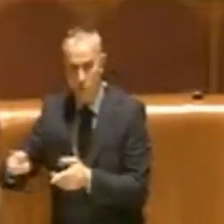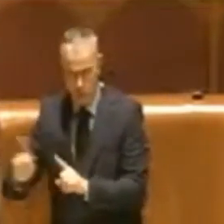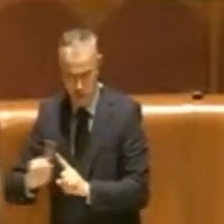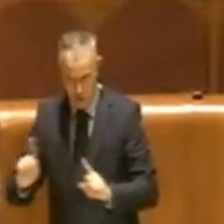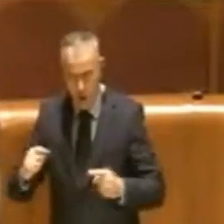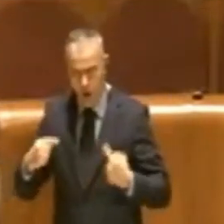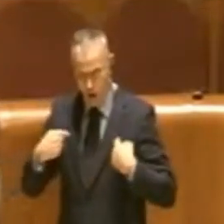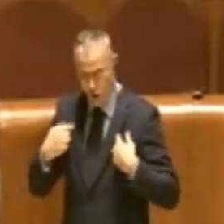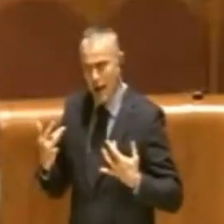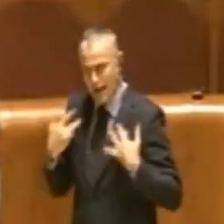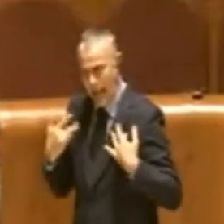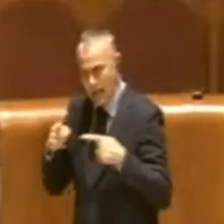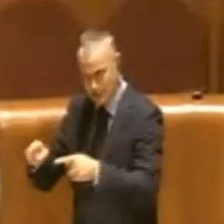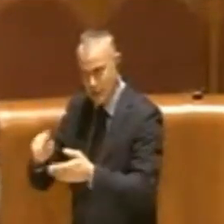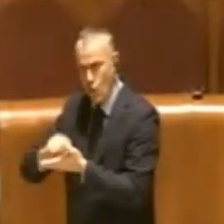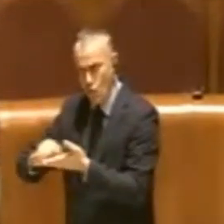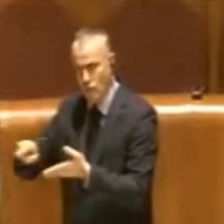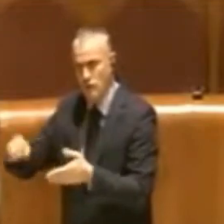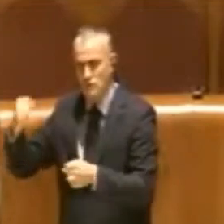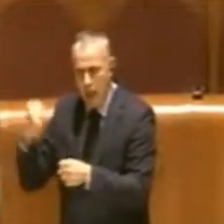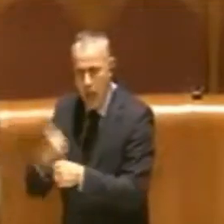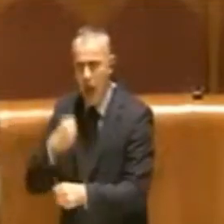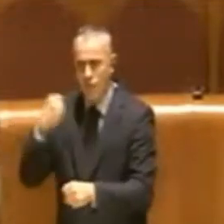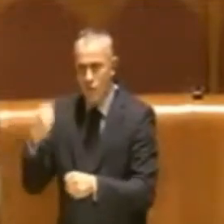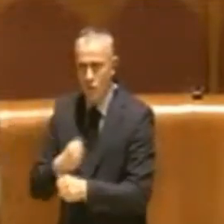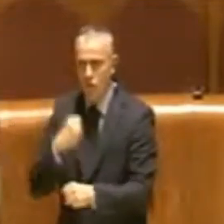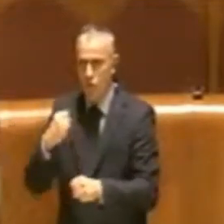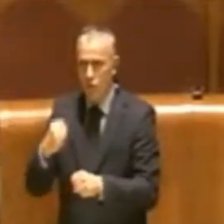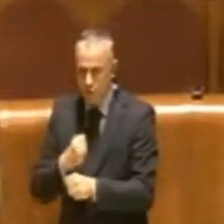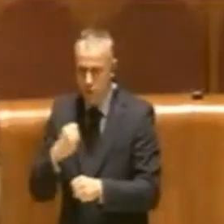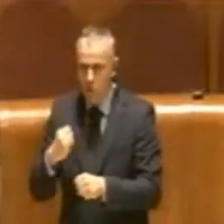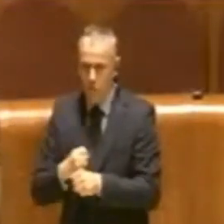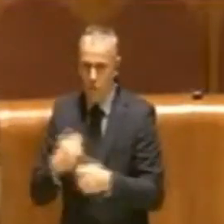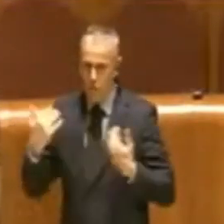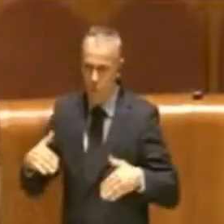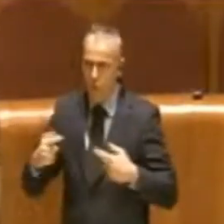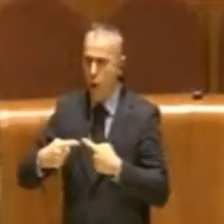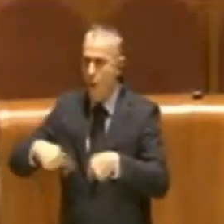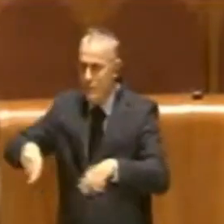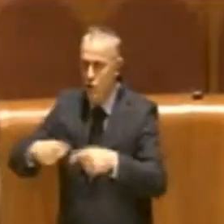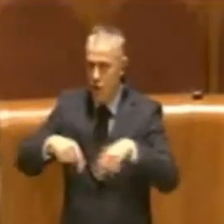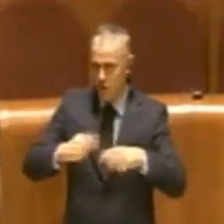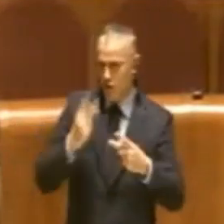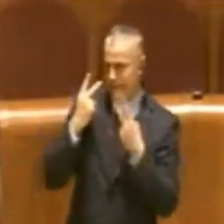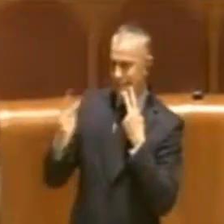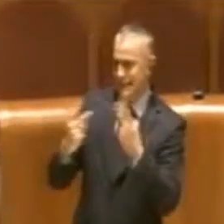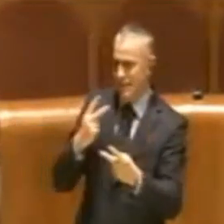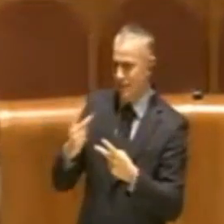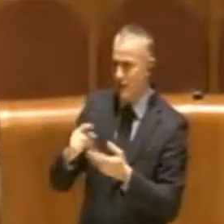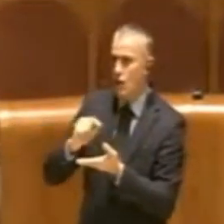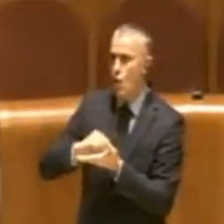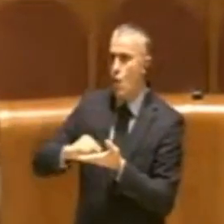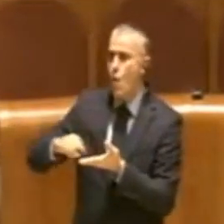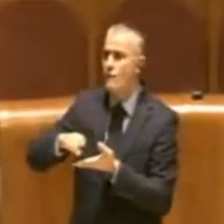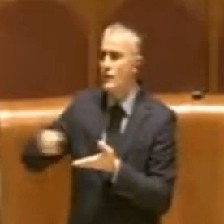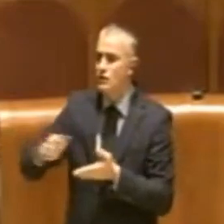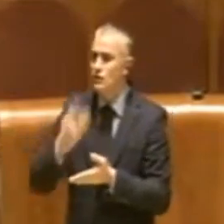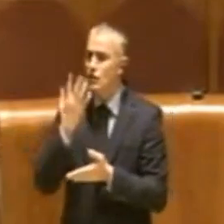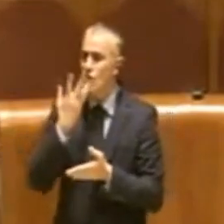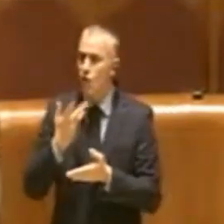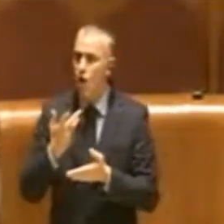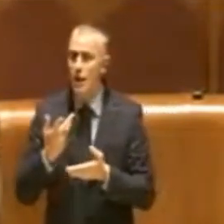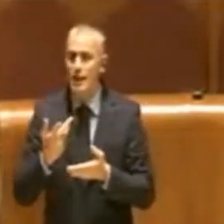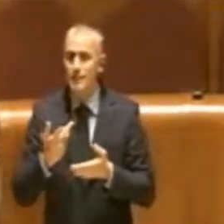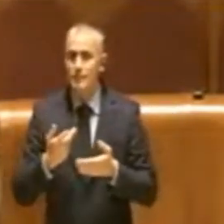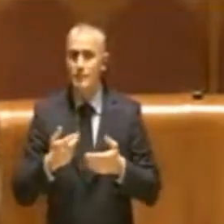ringrazio su questo, perché stanno lavorando molto, e in commissione lo vediamo, per fare in modo di portare Roma